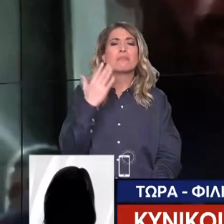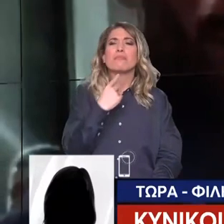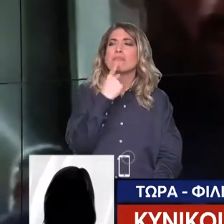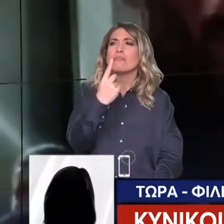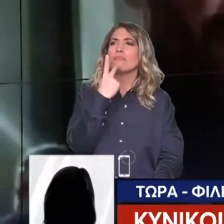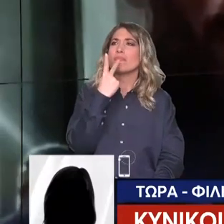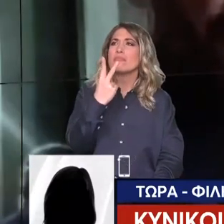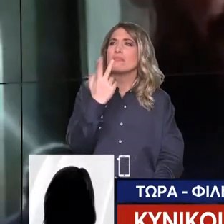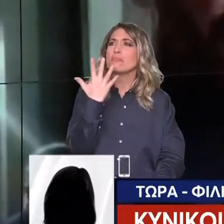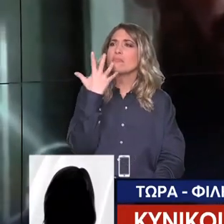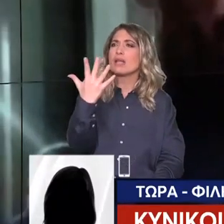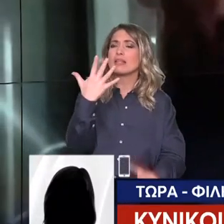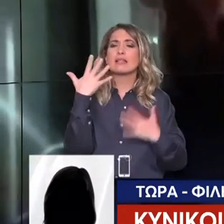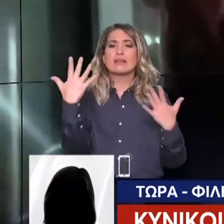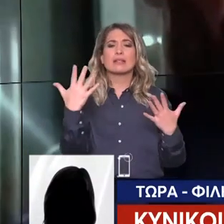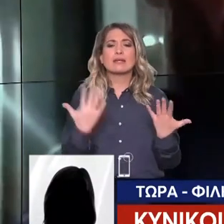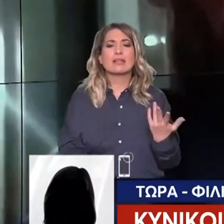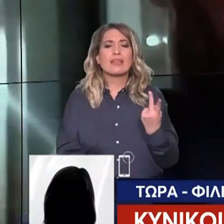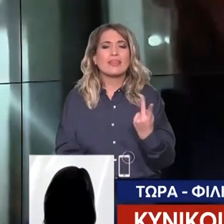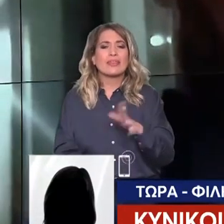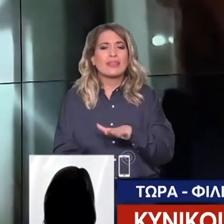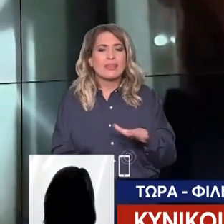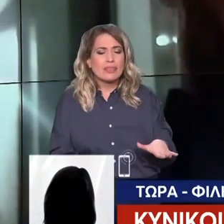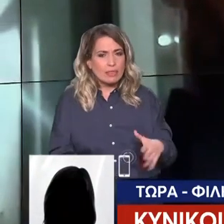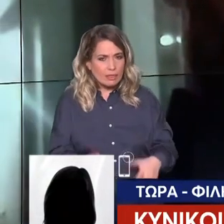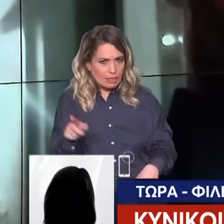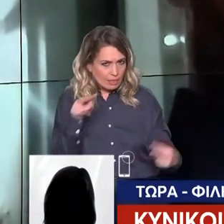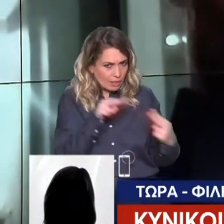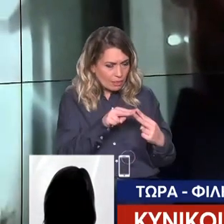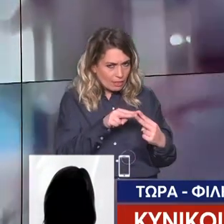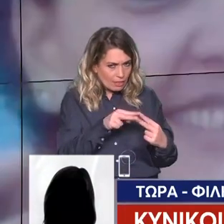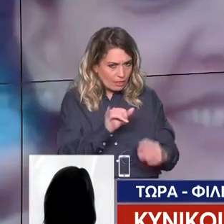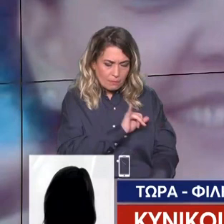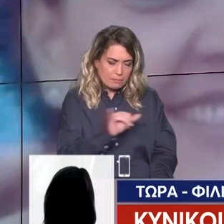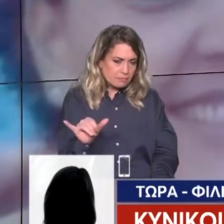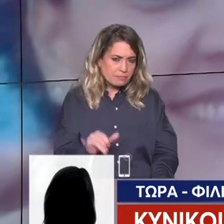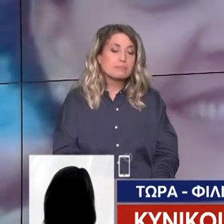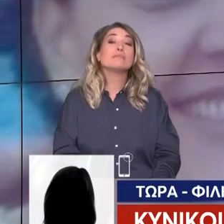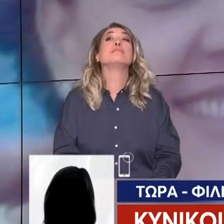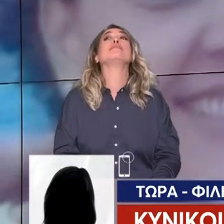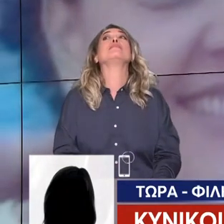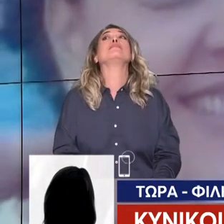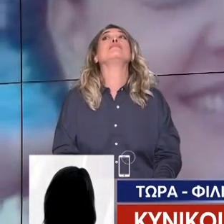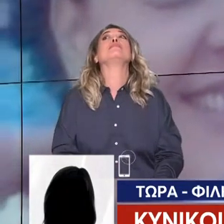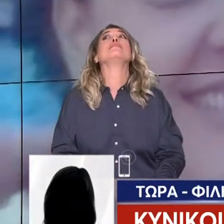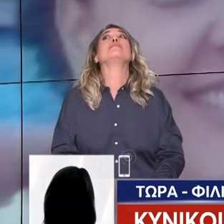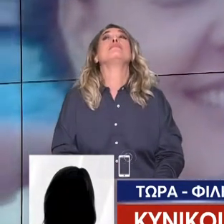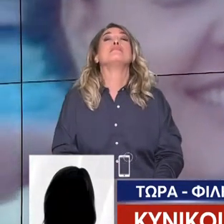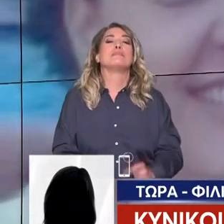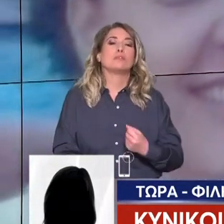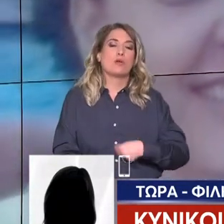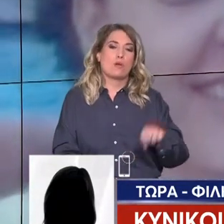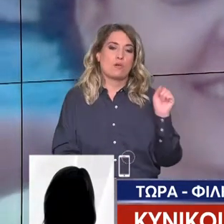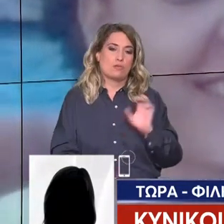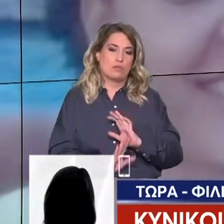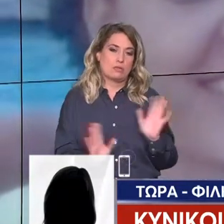δέκα χρόνια, τα δύο παιδιά, τούτον εδώ και την αδερφή του, τα δε ποτέ? Όχι. Όχι. Δεν τα άφηνε τα παιδιά να τα δει, τα είχε πάρει,